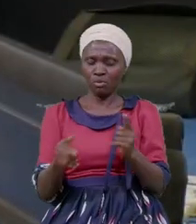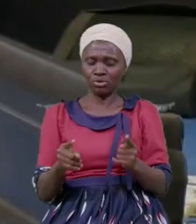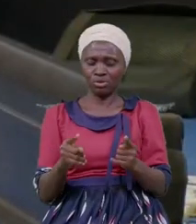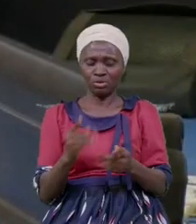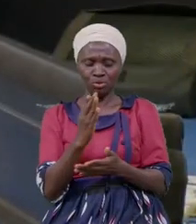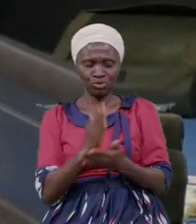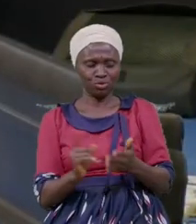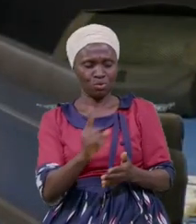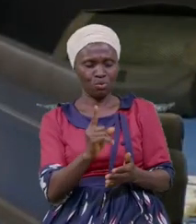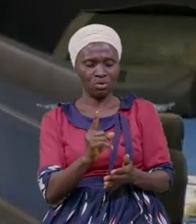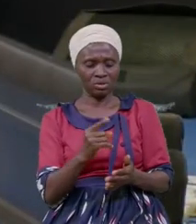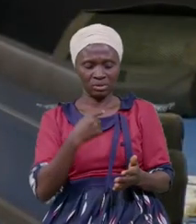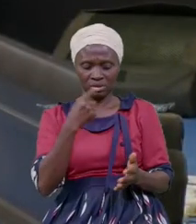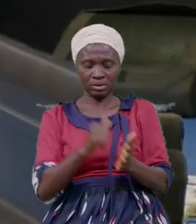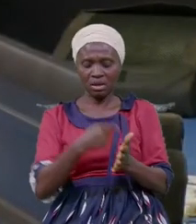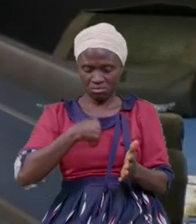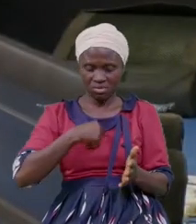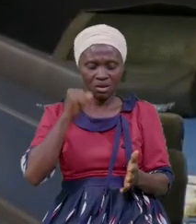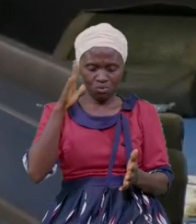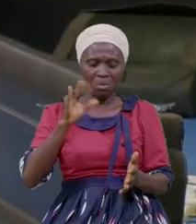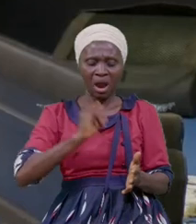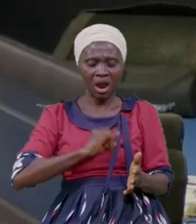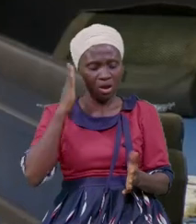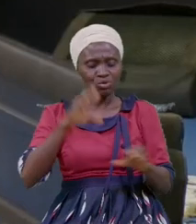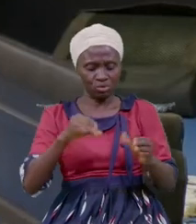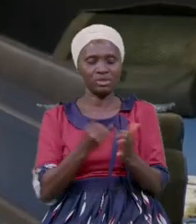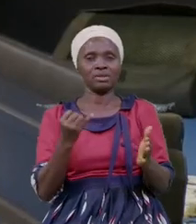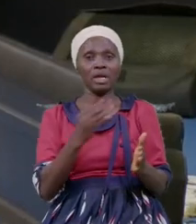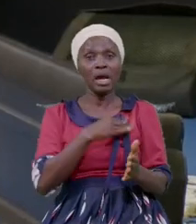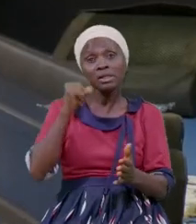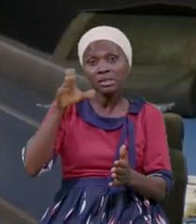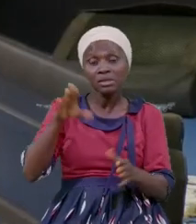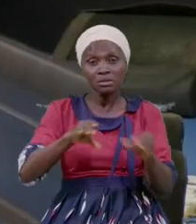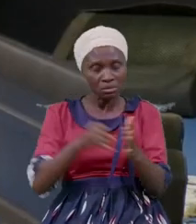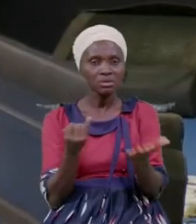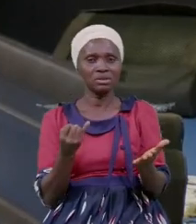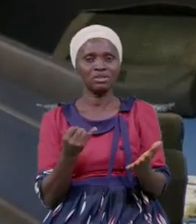je suis une femme mais je le ferai et elles ont commencé à le faire tu le